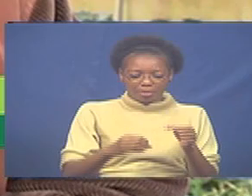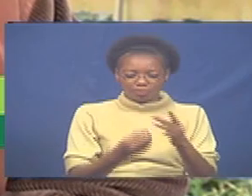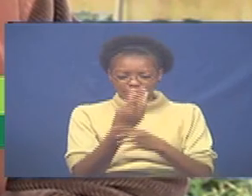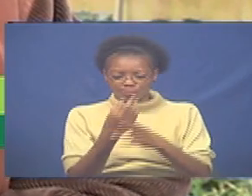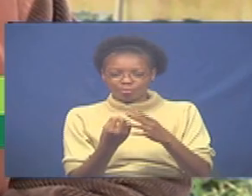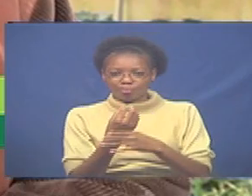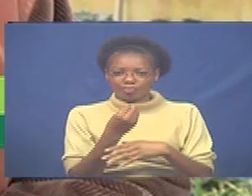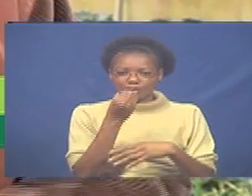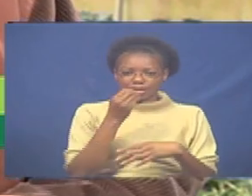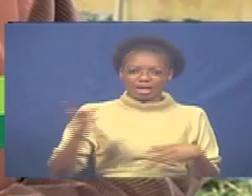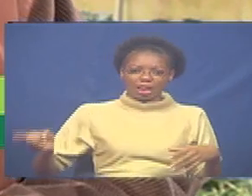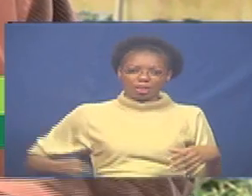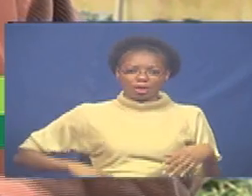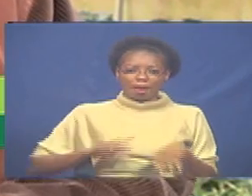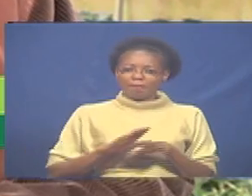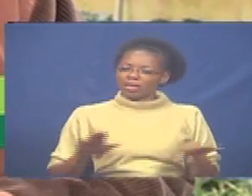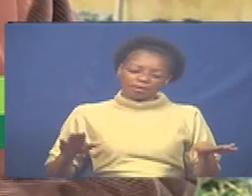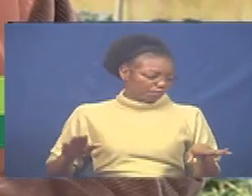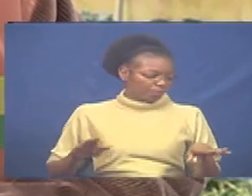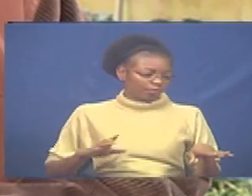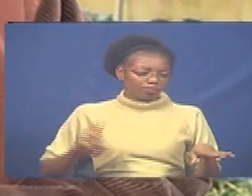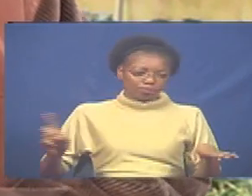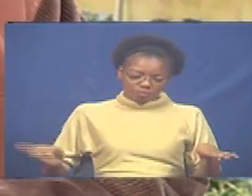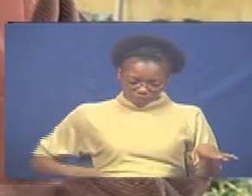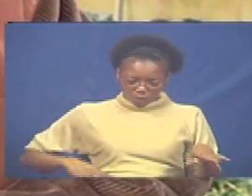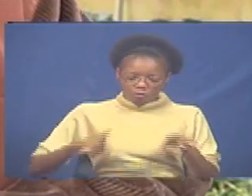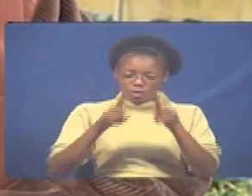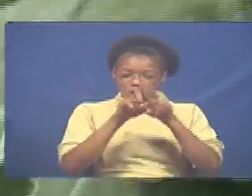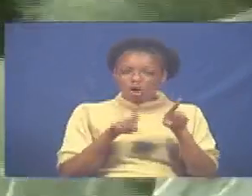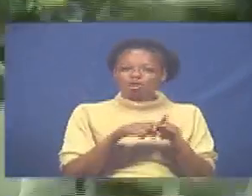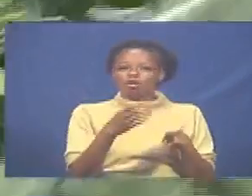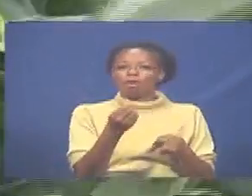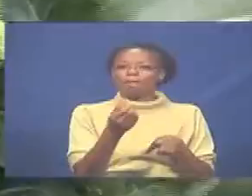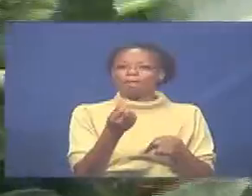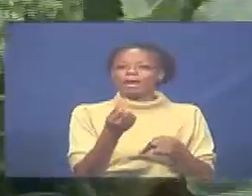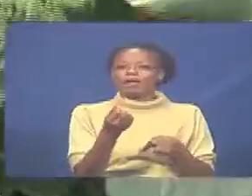tumbo. Ndiyo tunataka tumbo pia ishibe, lakini lazima pia tuangalie fedha.